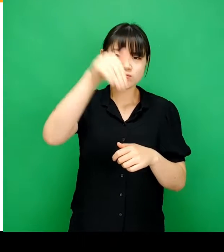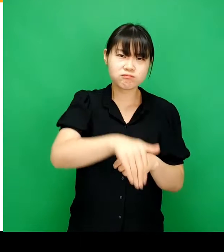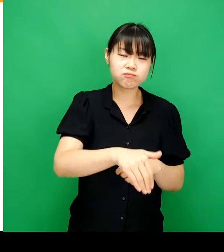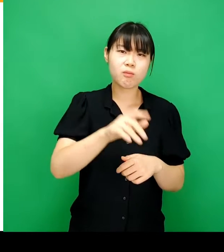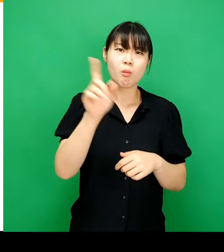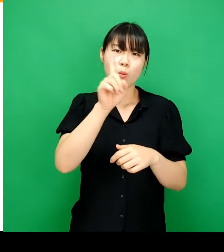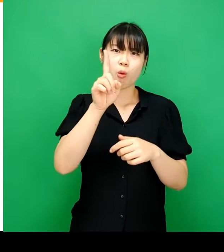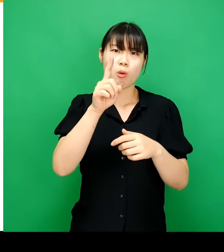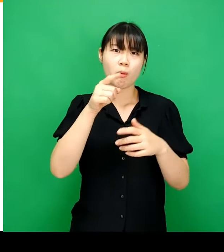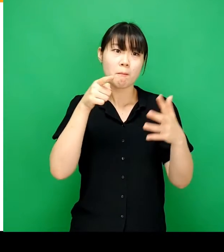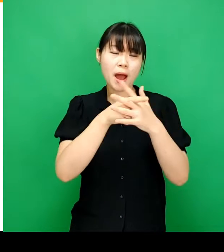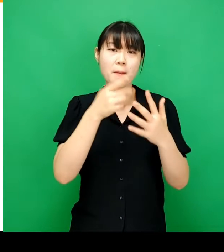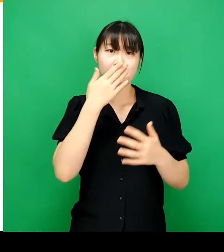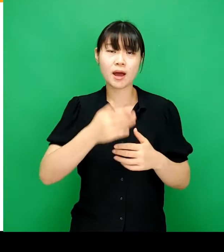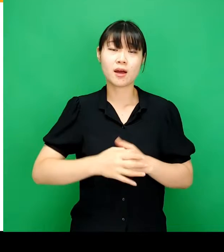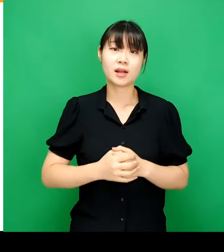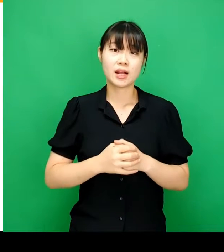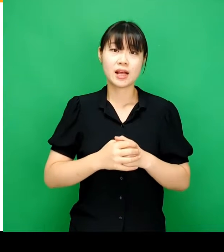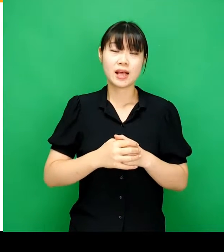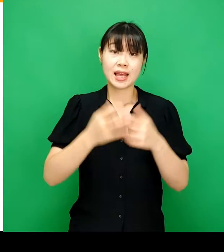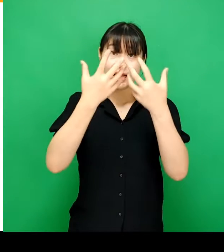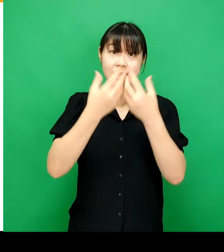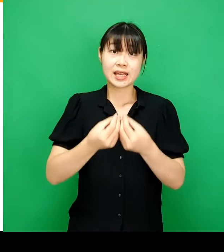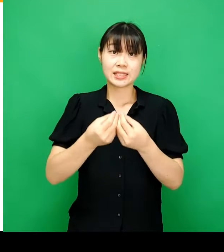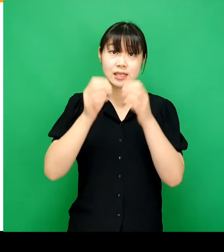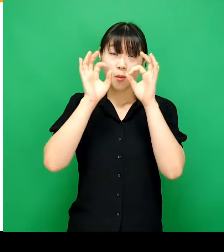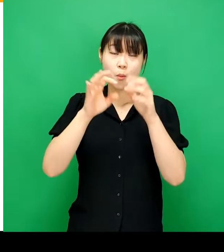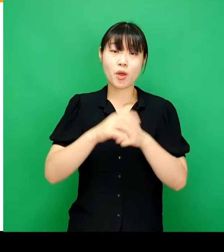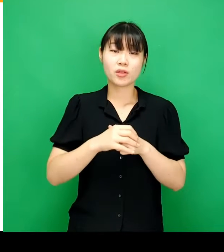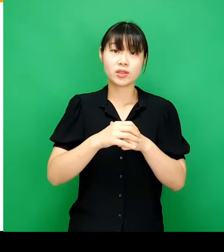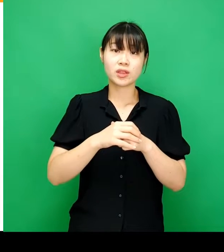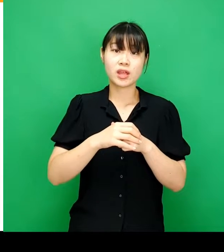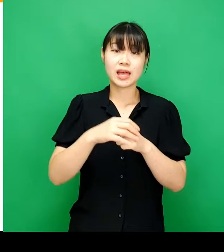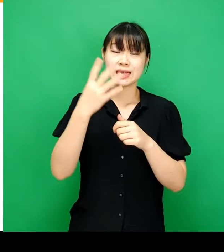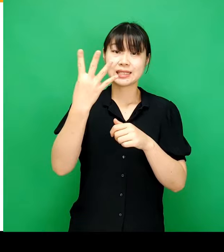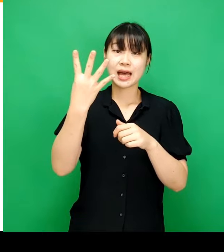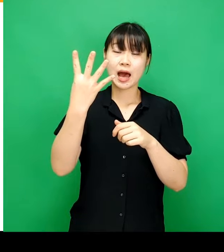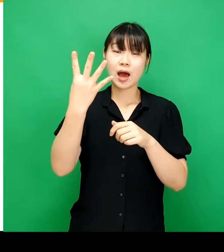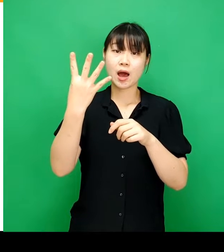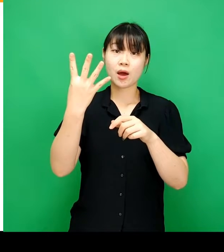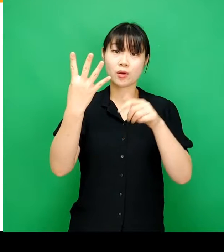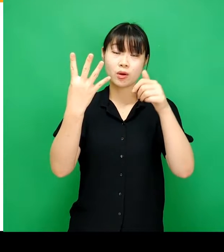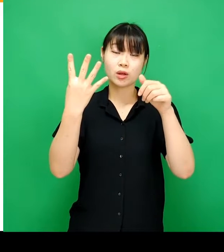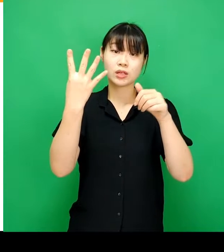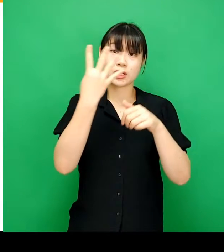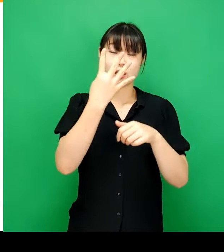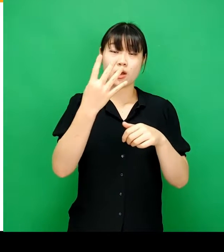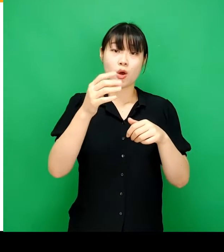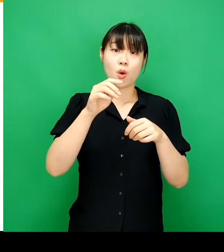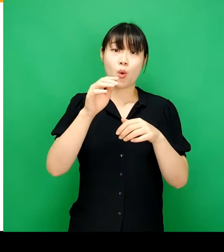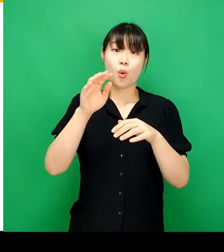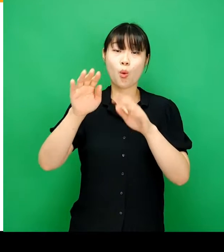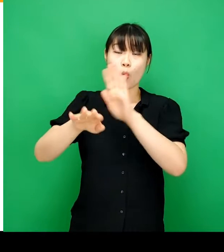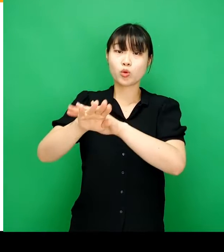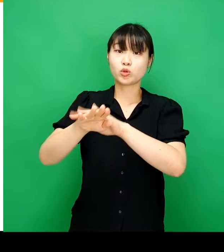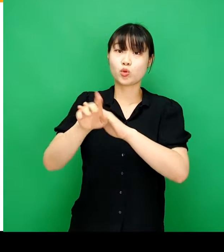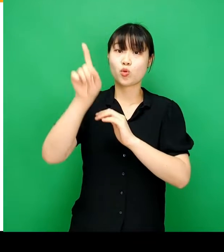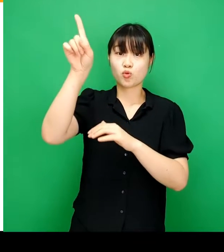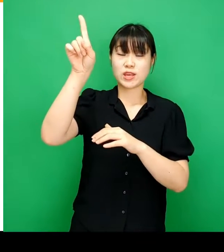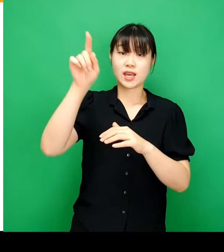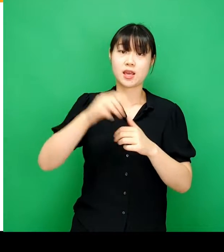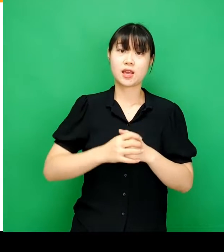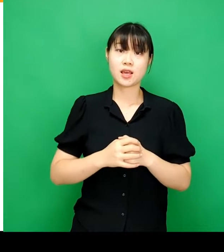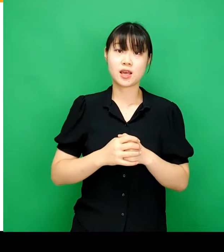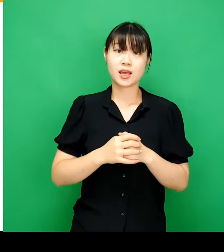증가하고 감소하는지를 보여줄 때 효과적입니다. 예시 그래프를 보시면 3월에서 4월로 그래프의